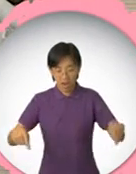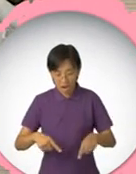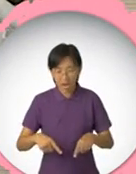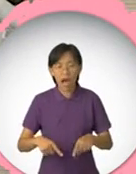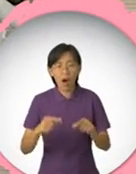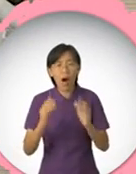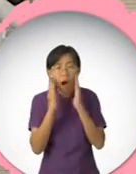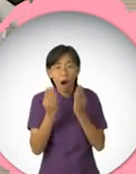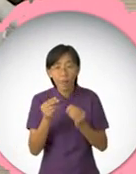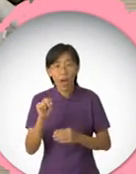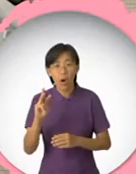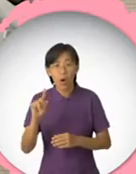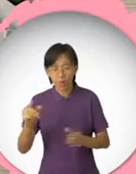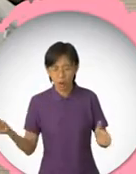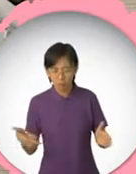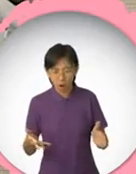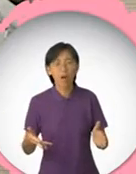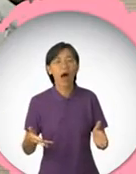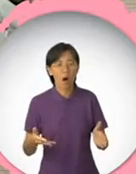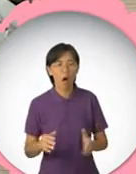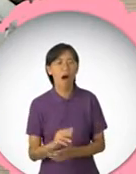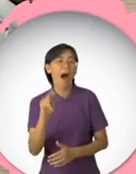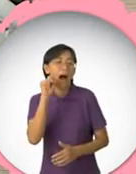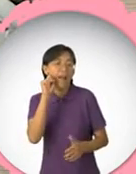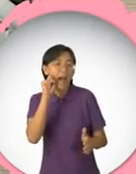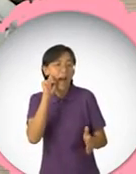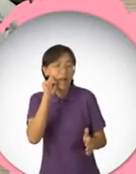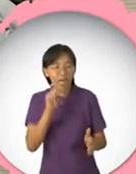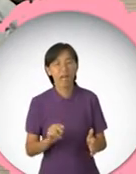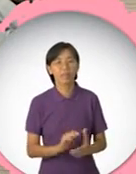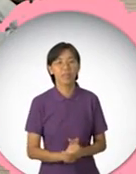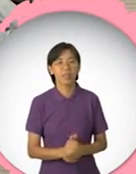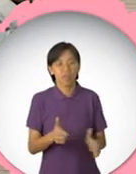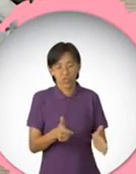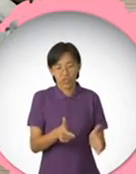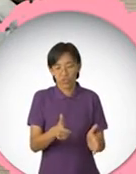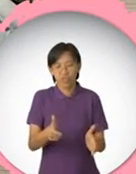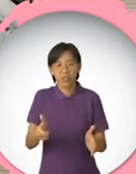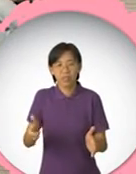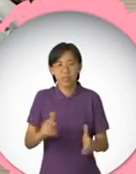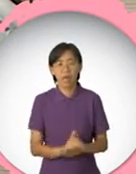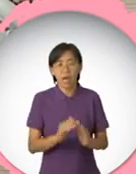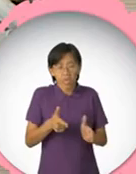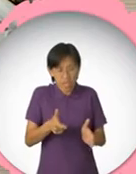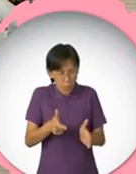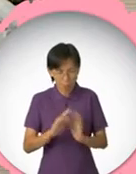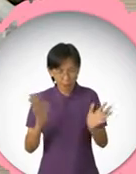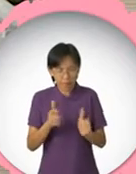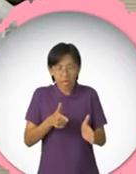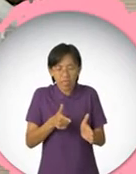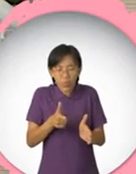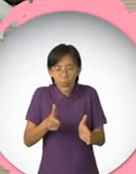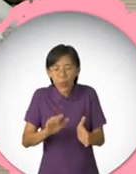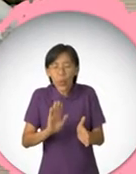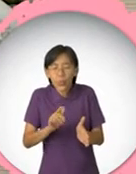ให้มันกระด้างเพราะฉะนั้นอาจจะมีการสเปรย์น้ำค่ะเพิ่มความชื้นเข้าไป นี่คร ับ นะคะเราก็จะสเปรย์น้ำแค่บางๆนะคะอย่าเยอะเกินไปค่ะไม่งั้นเดี๋ยว